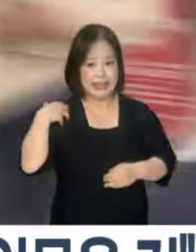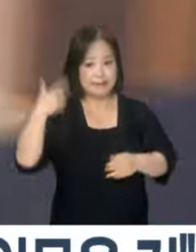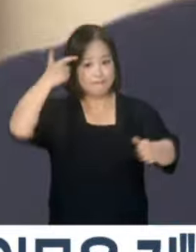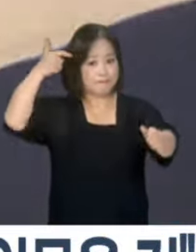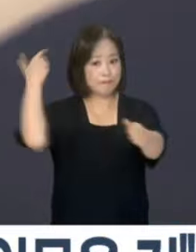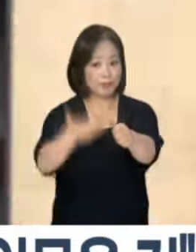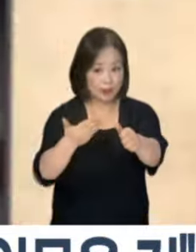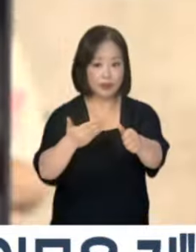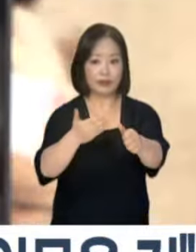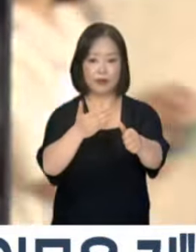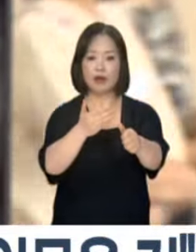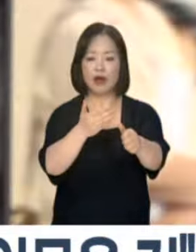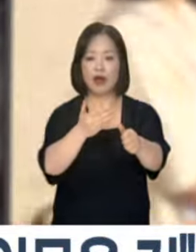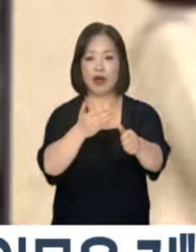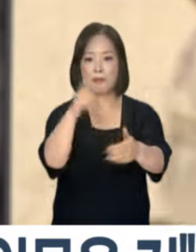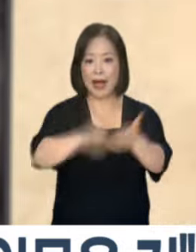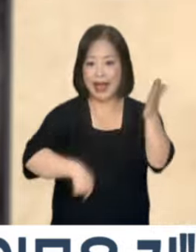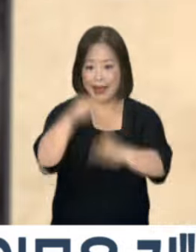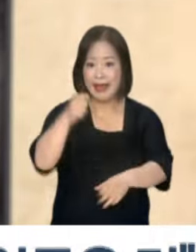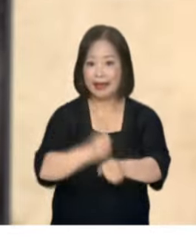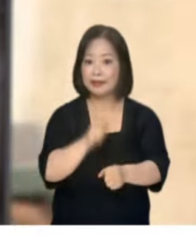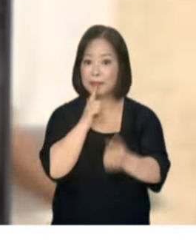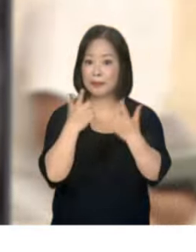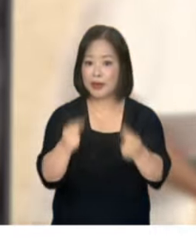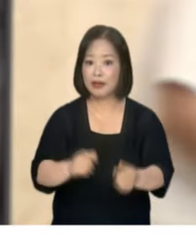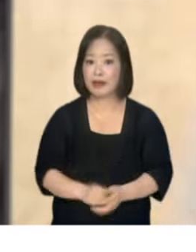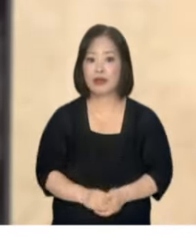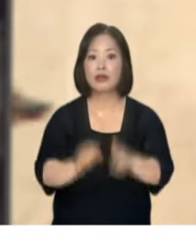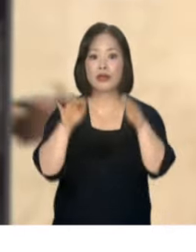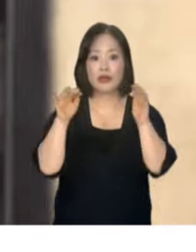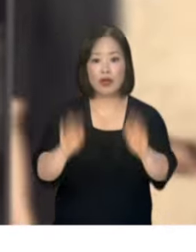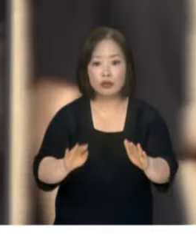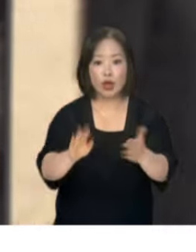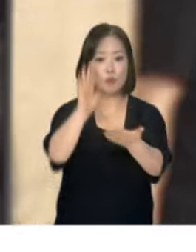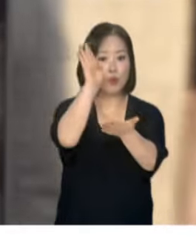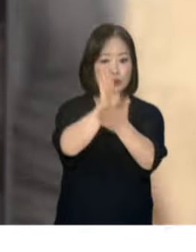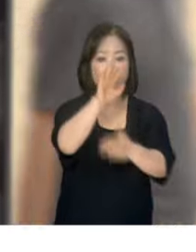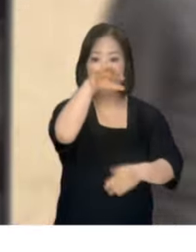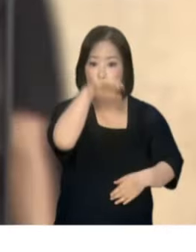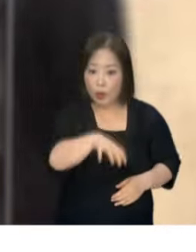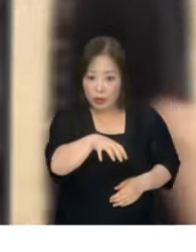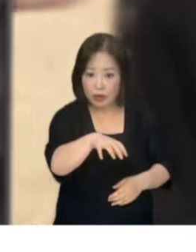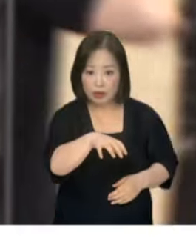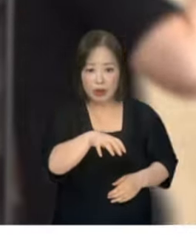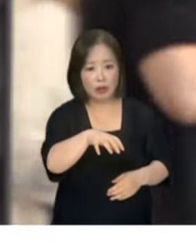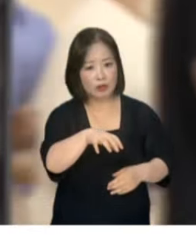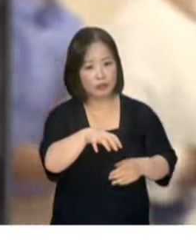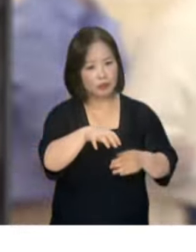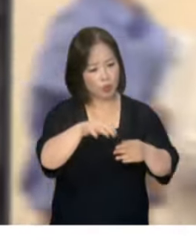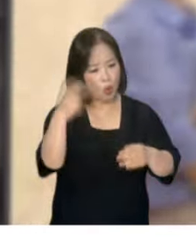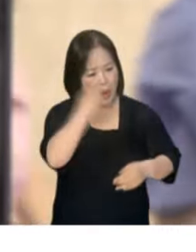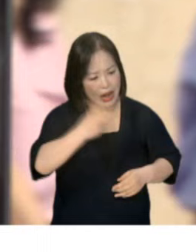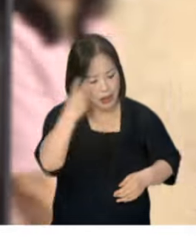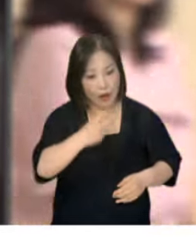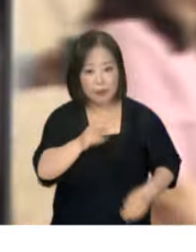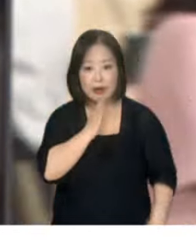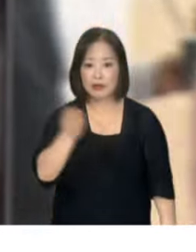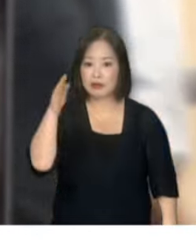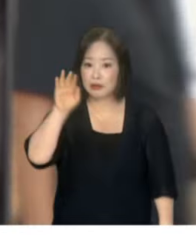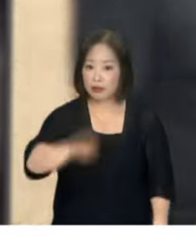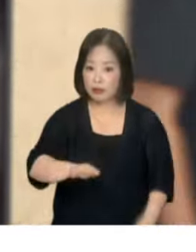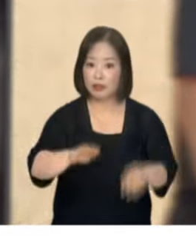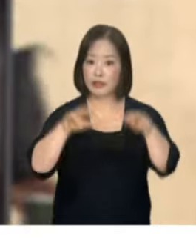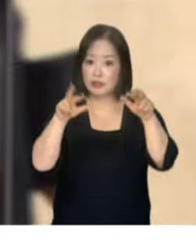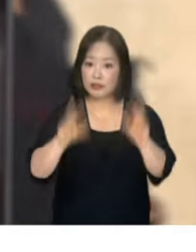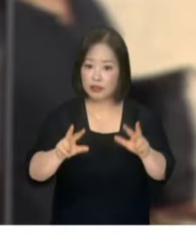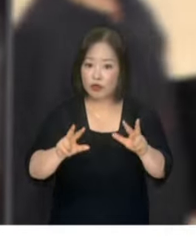밝혔습니다. 본점 단계에서의 어떤 그런 관리의 실패에도 저희가 점검을 하고 있는데 필요시에는 저희가 지금